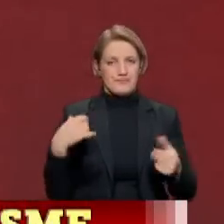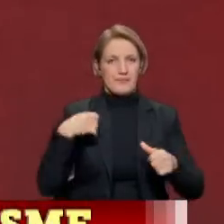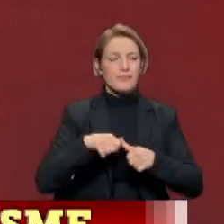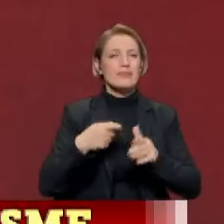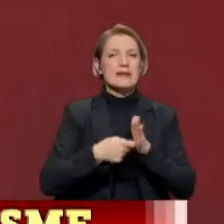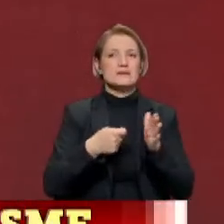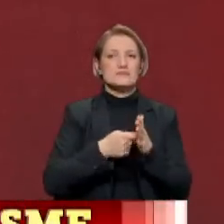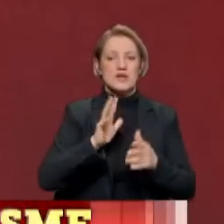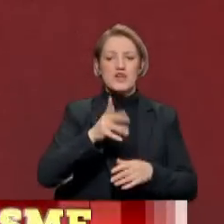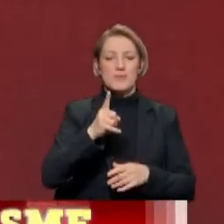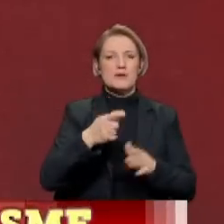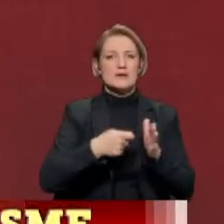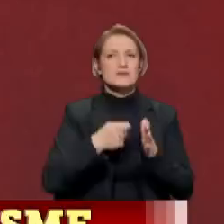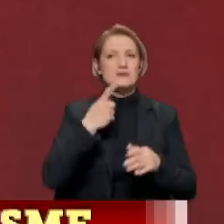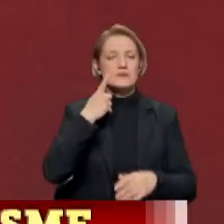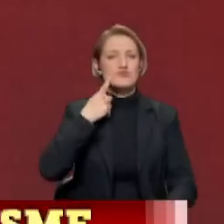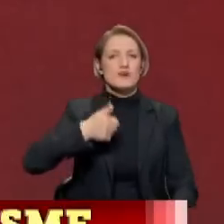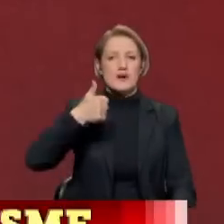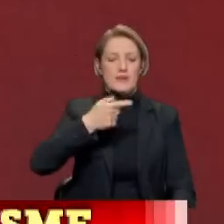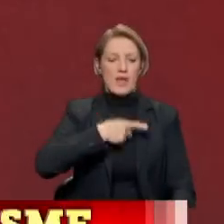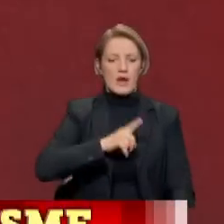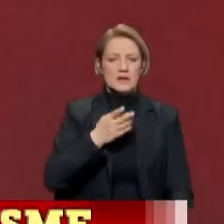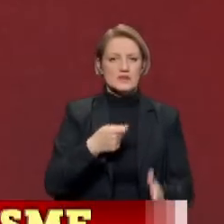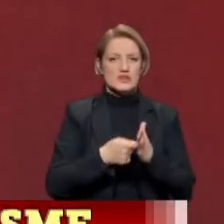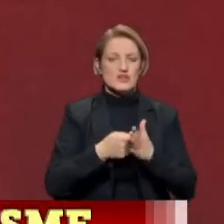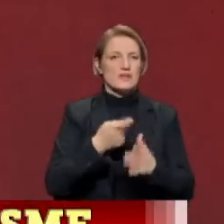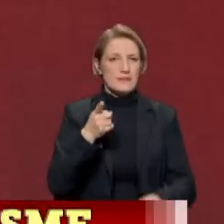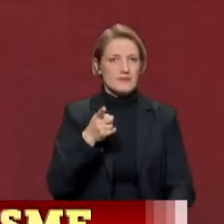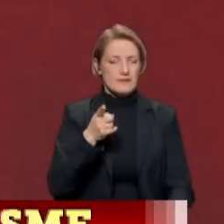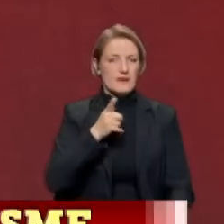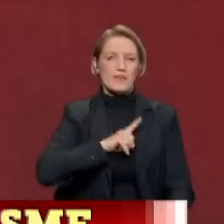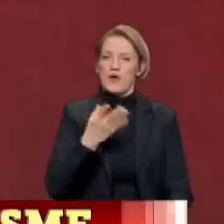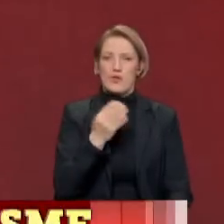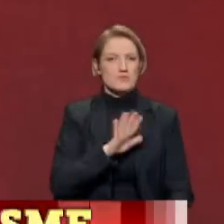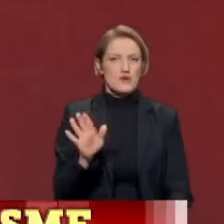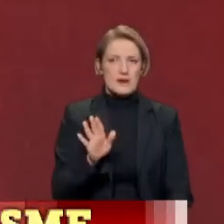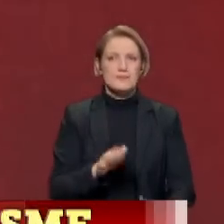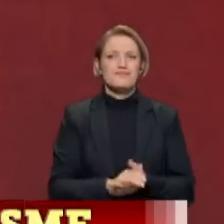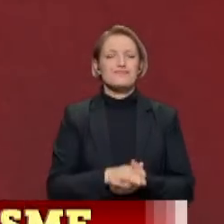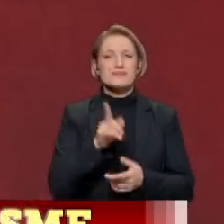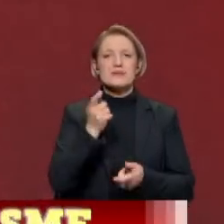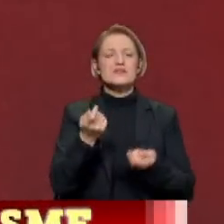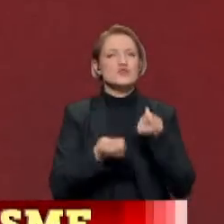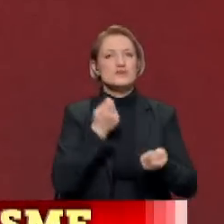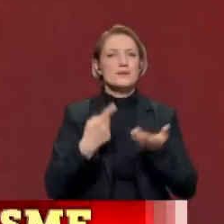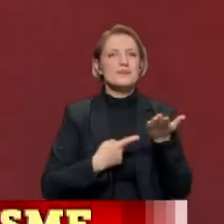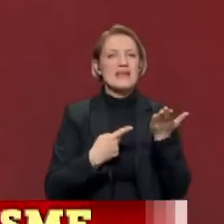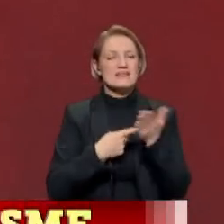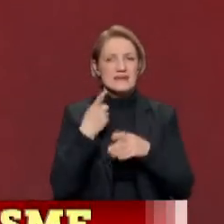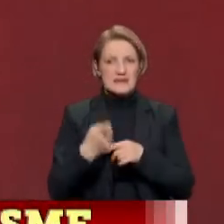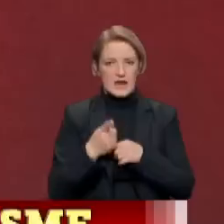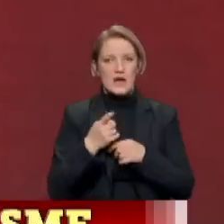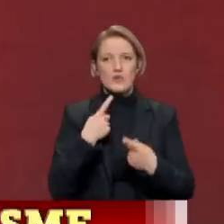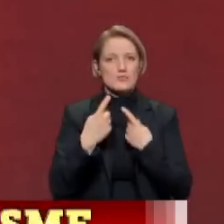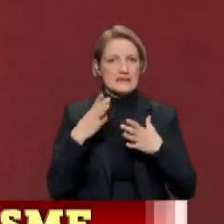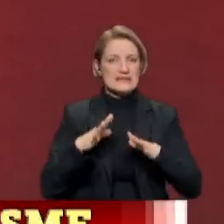ismi geçenlerden birisi Cumhurbaşkanlığı adaylığı için aday olamayacak. Pek çok senaryo da dillendiriliyor. İşin teknik kısmını da konuşmak isteriz.